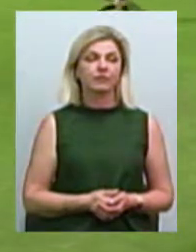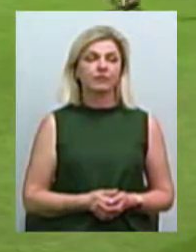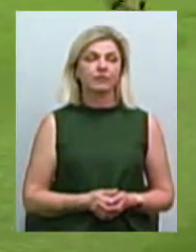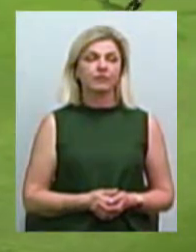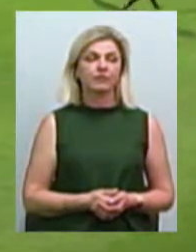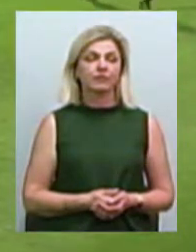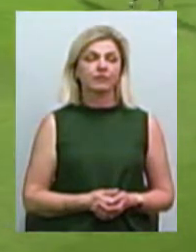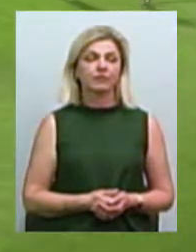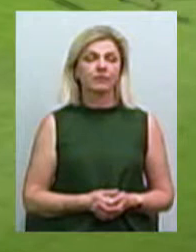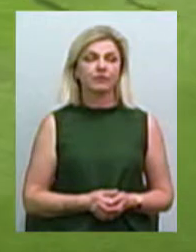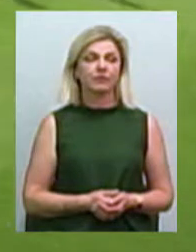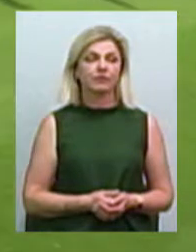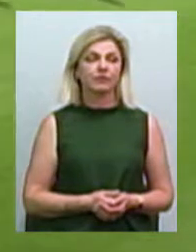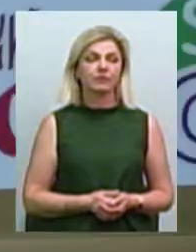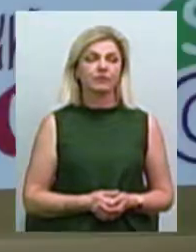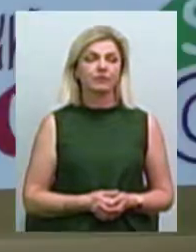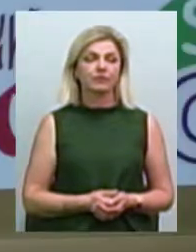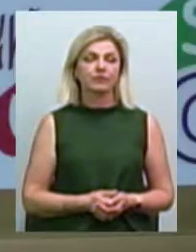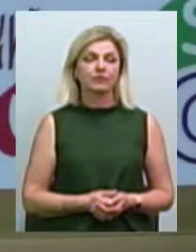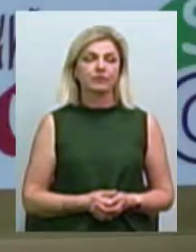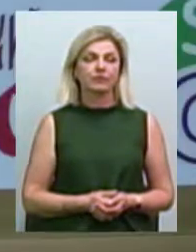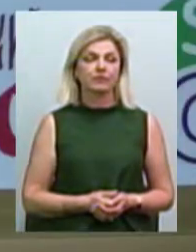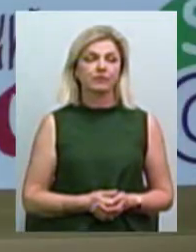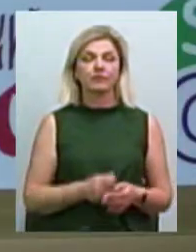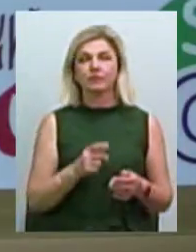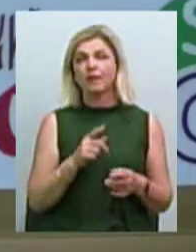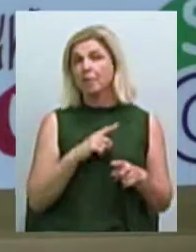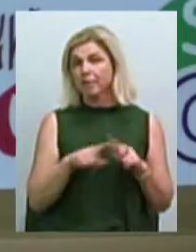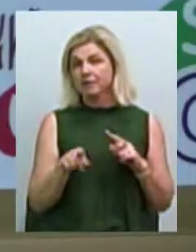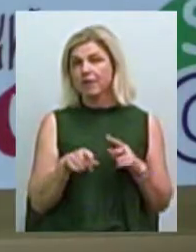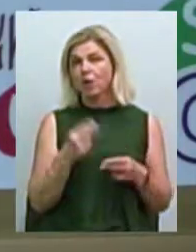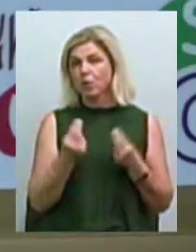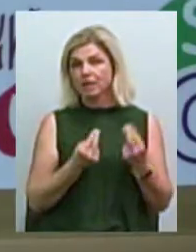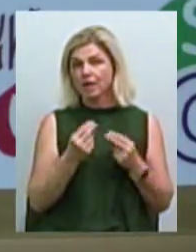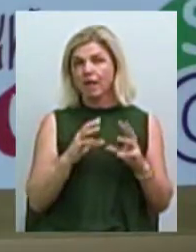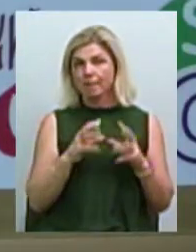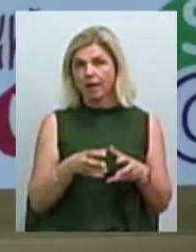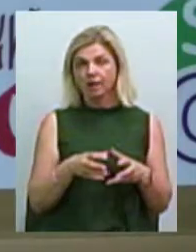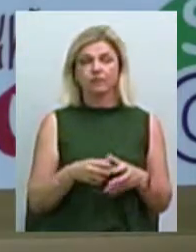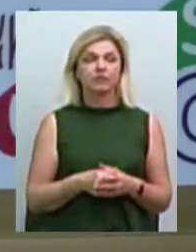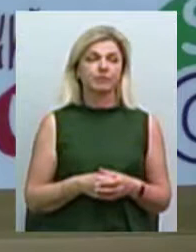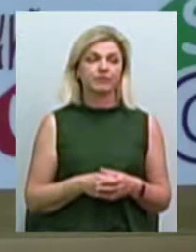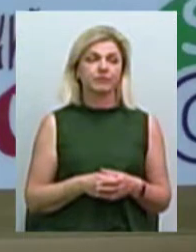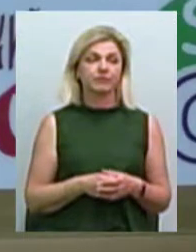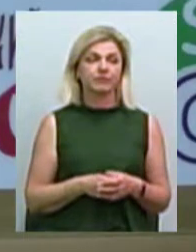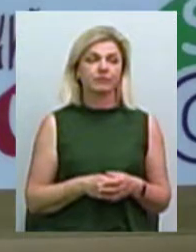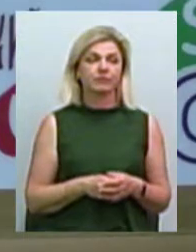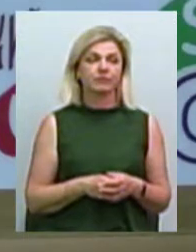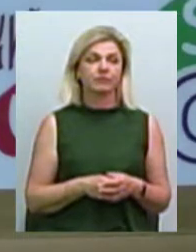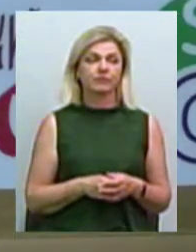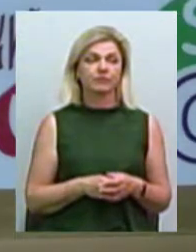забив хороший м'яч зі стандарта, швидко розіграли, Бровченко, Мединський, Єр подав. Ну,